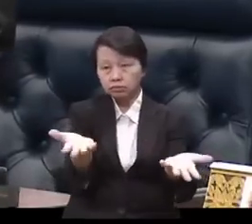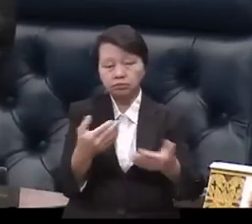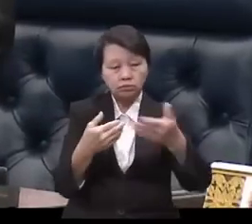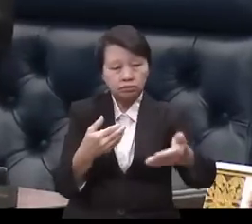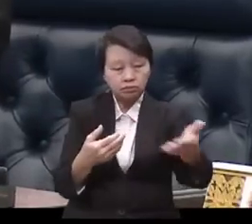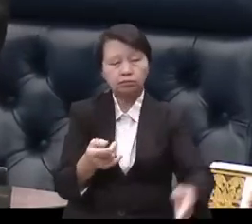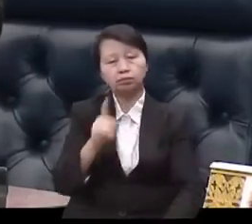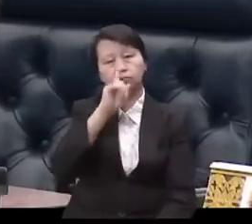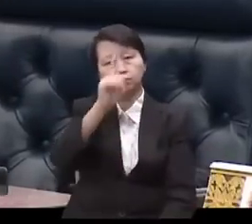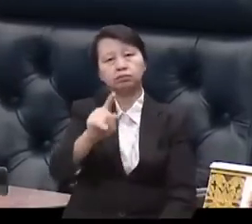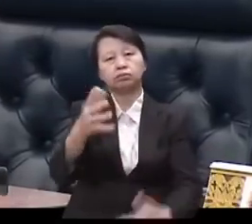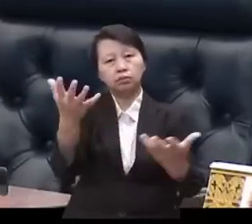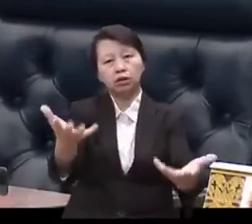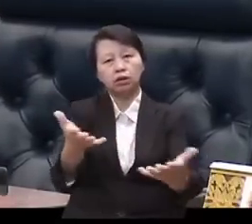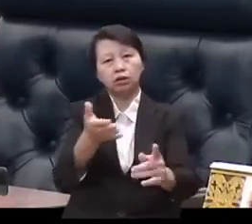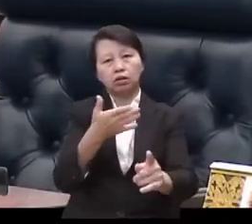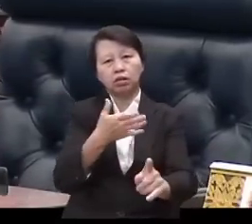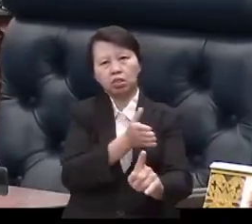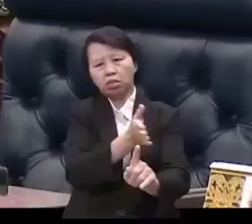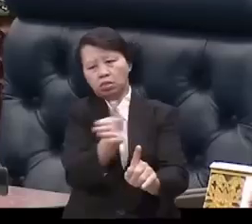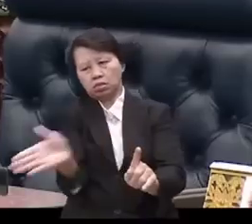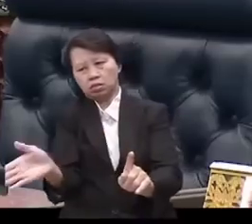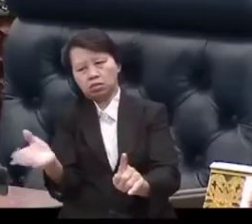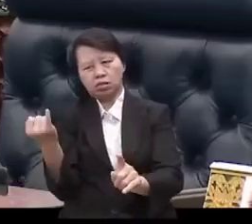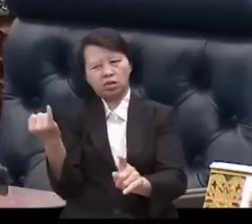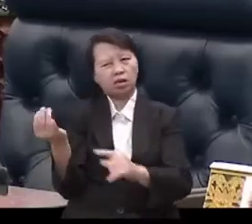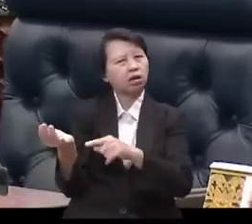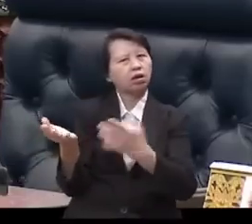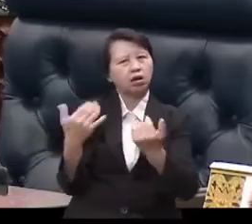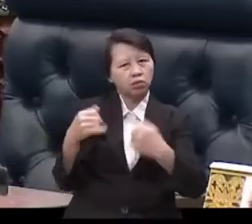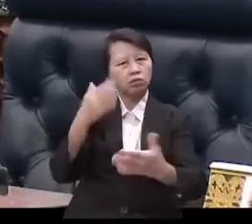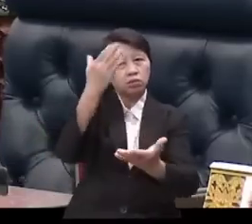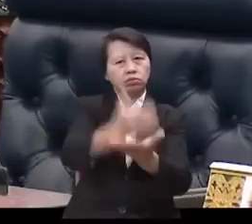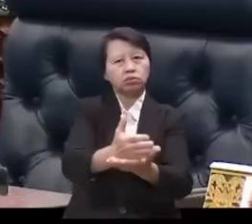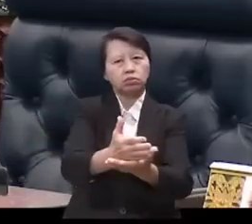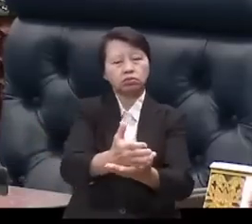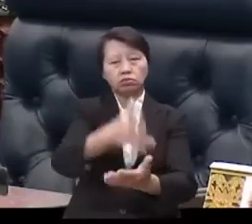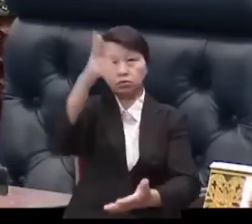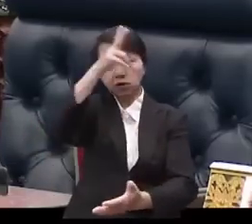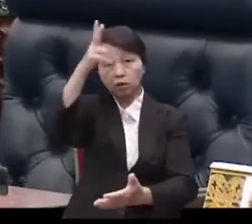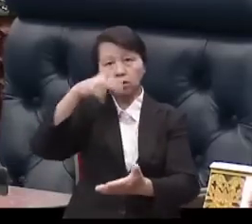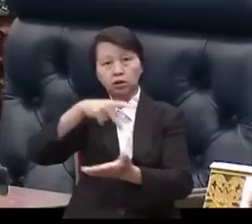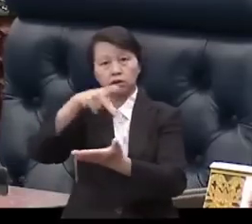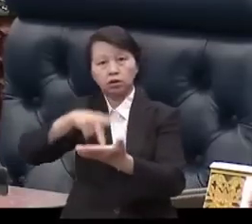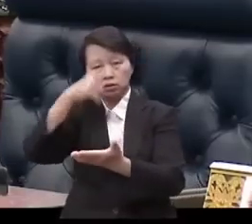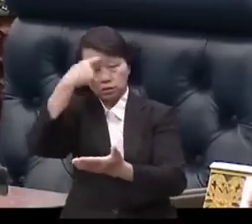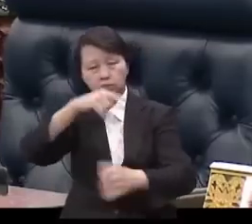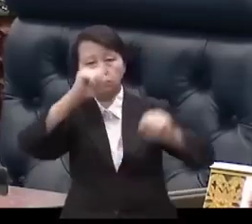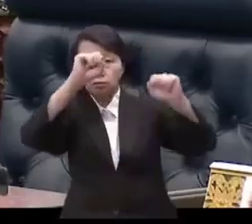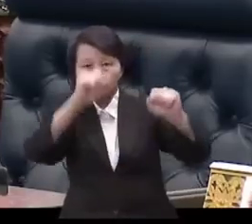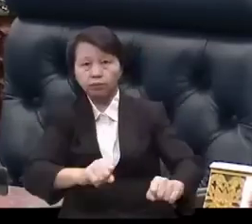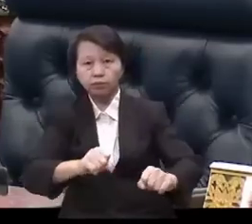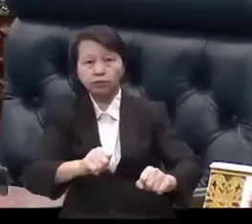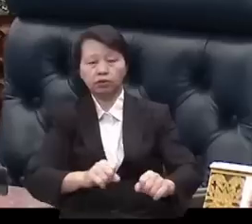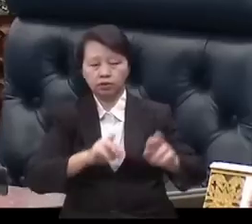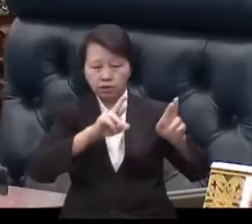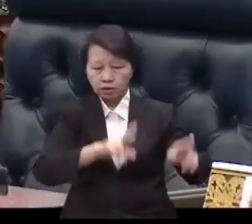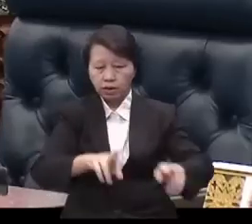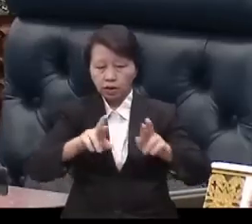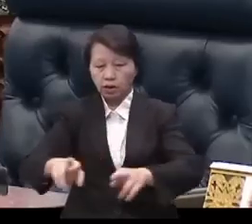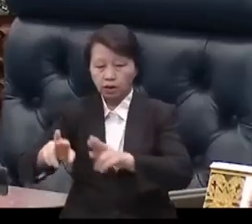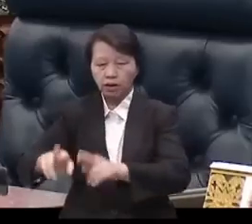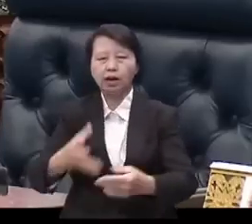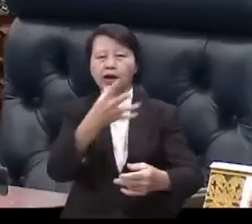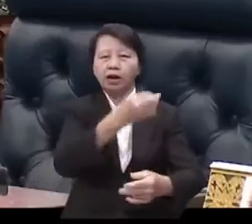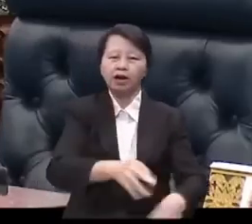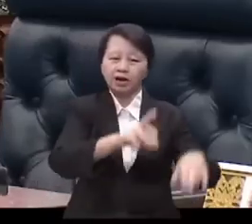untuk pastikan supaya ketirisan ini dapat diatasi oleh pihak kerajaan pusat untuk membolehkan supaya rancangan demi